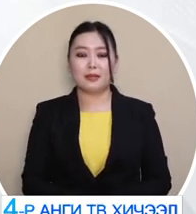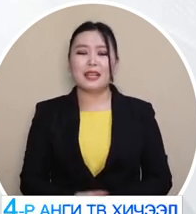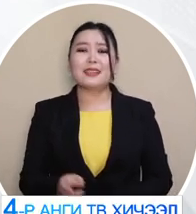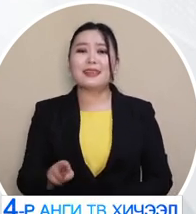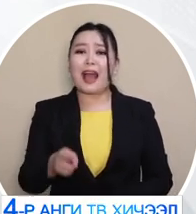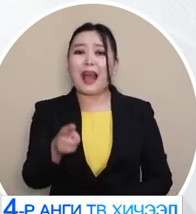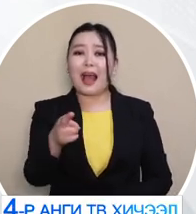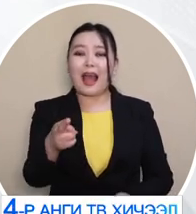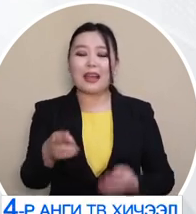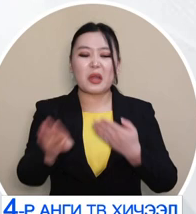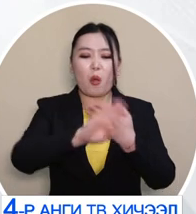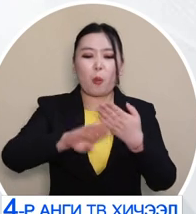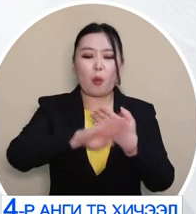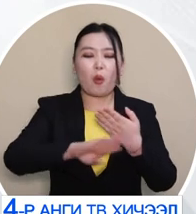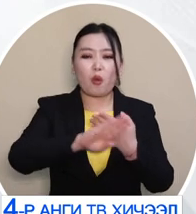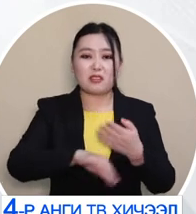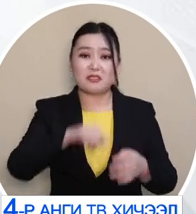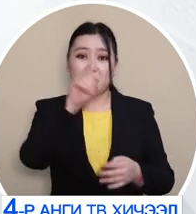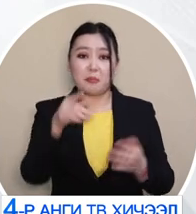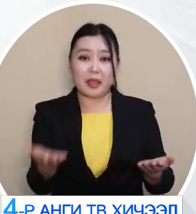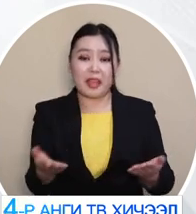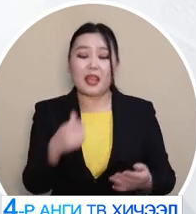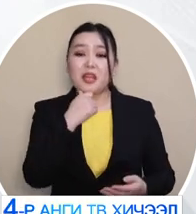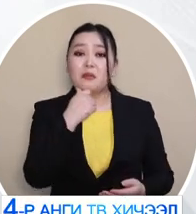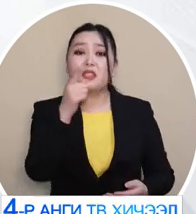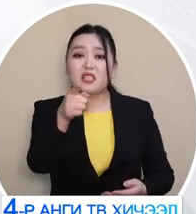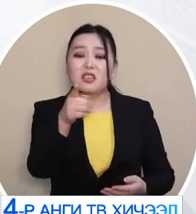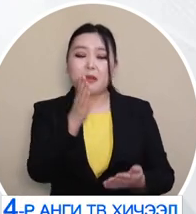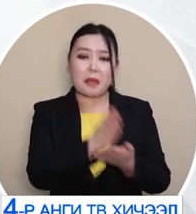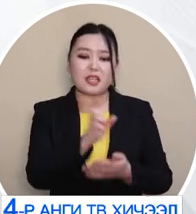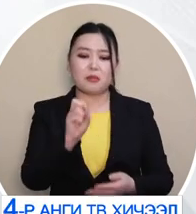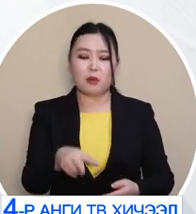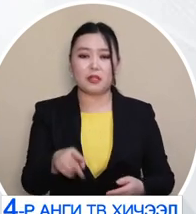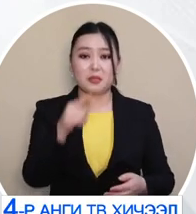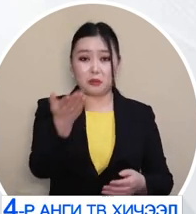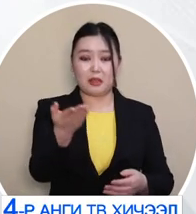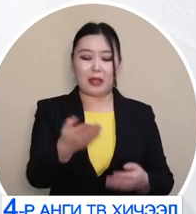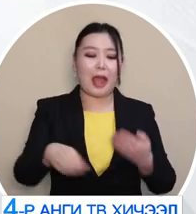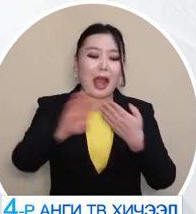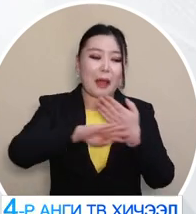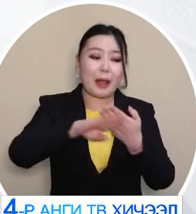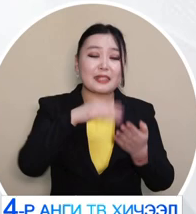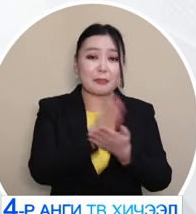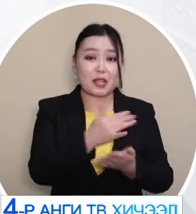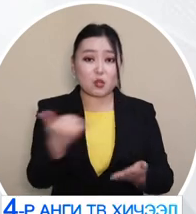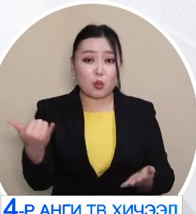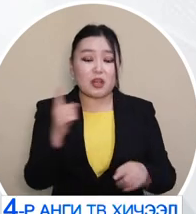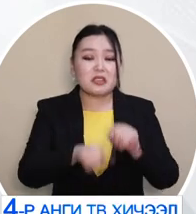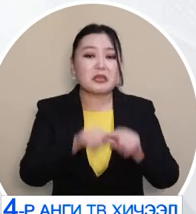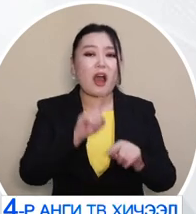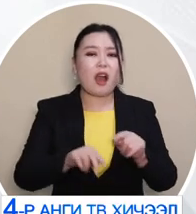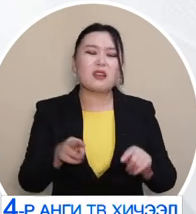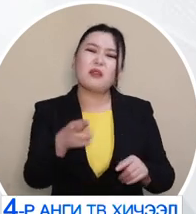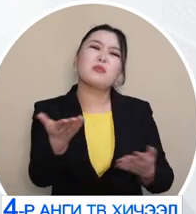ягаад өмгүүлж хамгаалсан бэ? Хэрвээ чи байсан бол түүнийг өмгүүлж хамгаалах байсан уу? Ямар шалтгаанаар өмгүүлж хамгаалсан